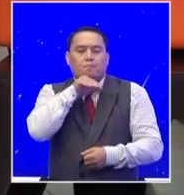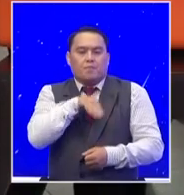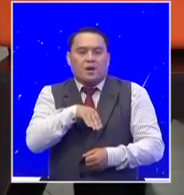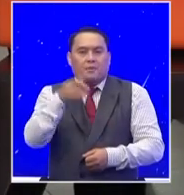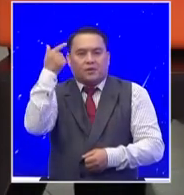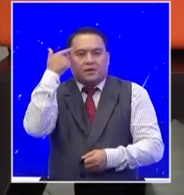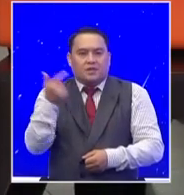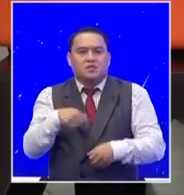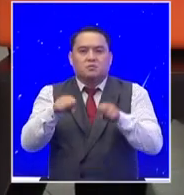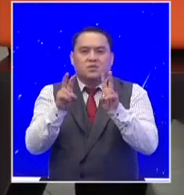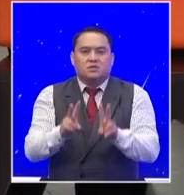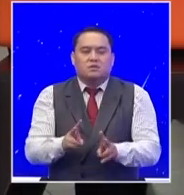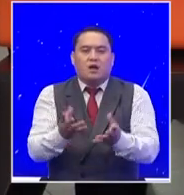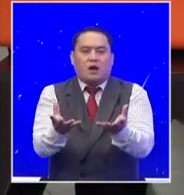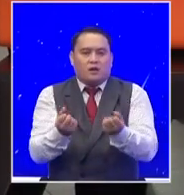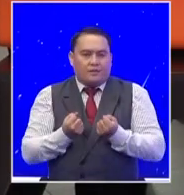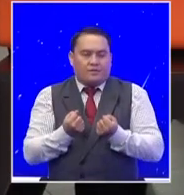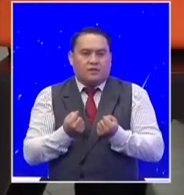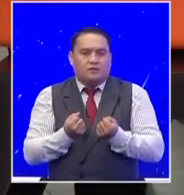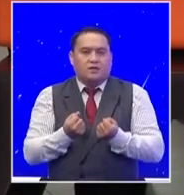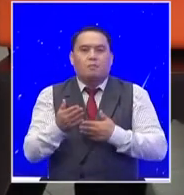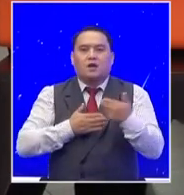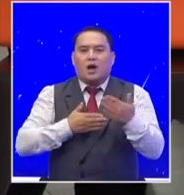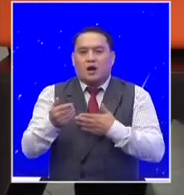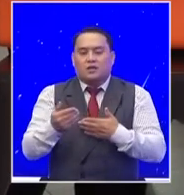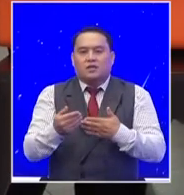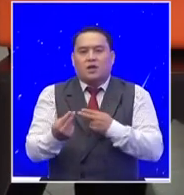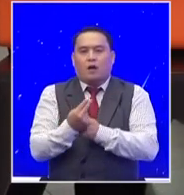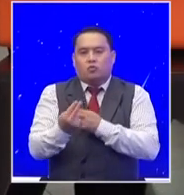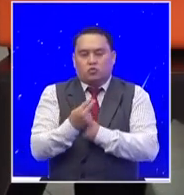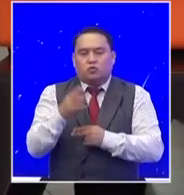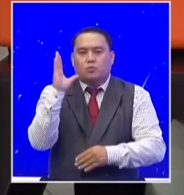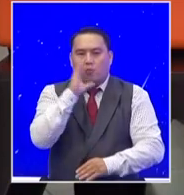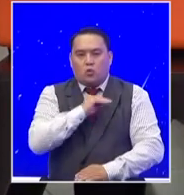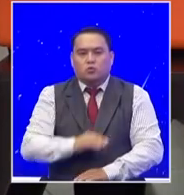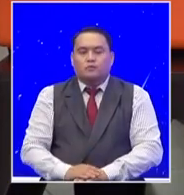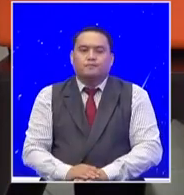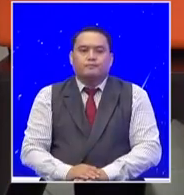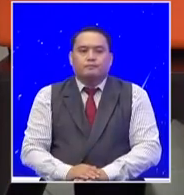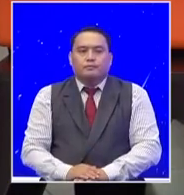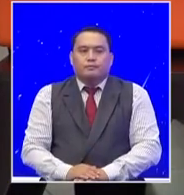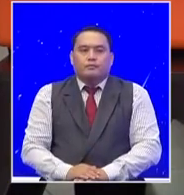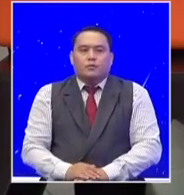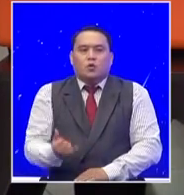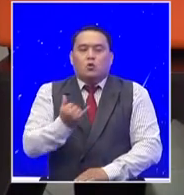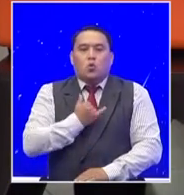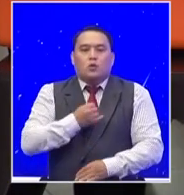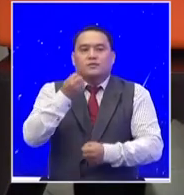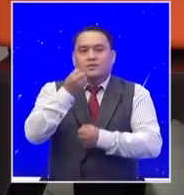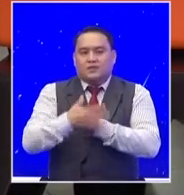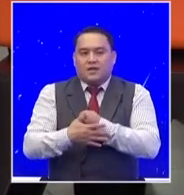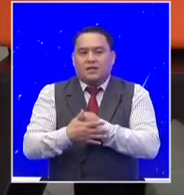знания. То есть они будут приезжать и здесь отрабатывать свои практические навыки. На базе этих центров